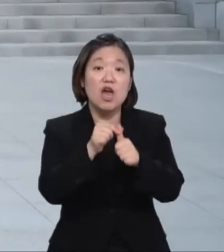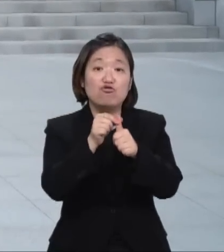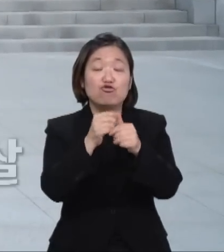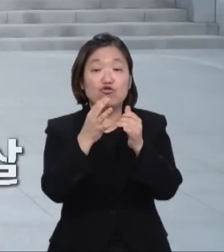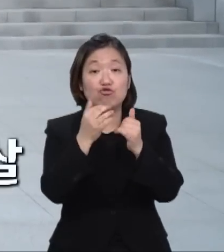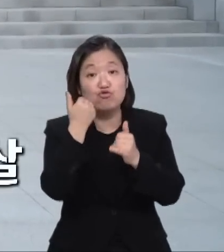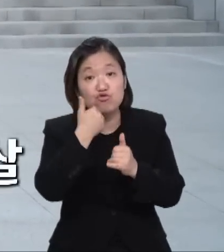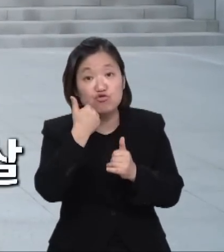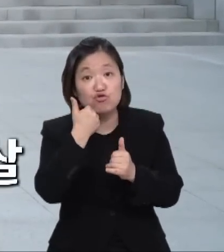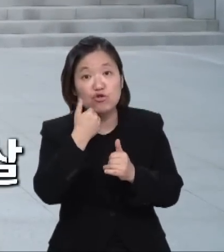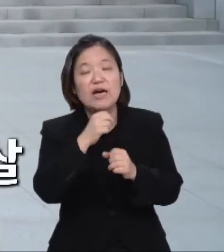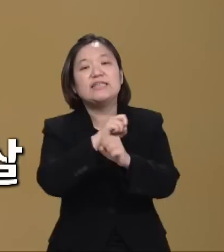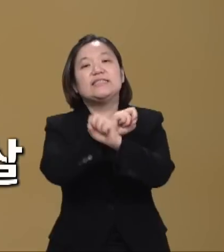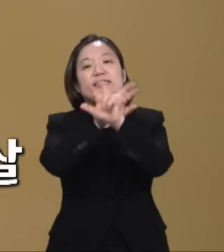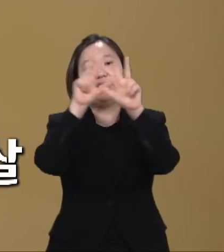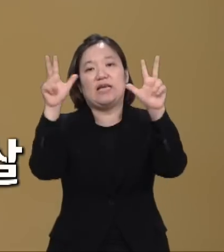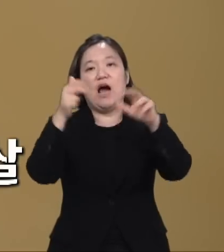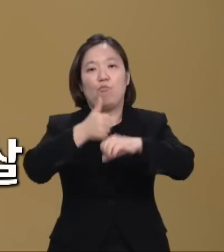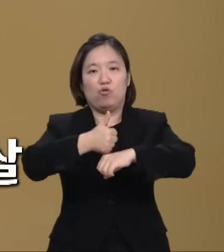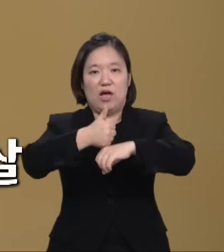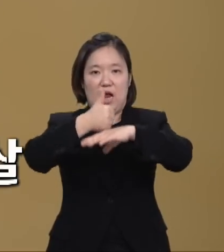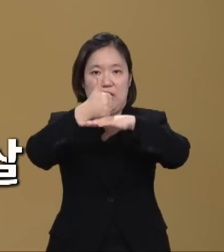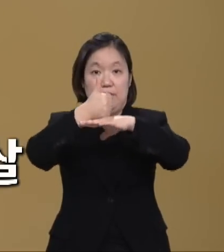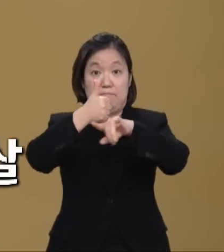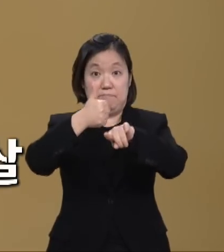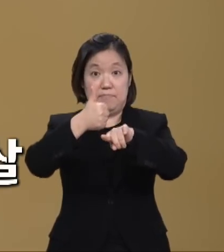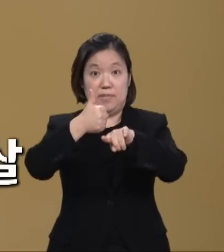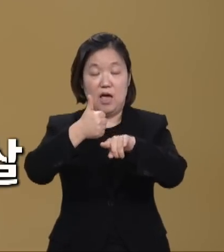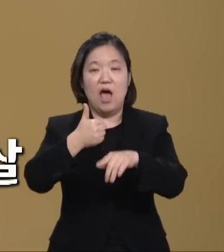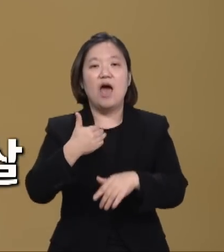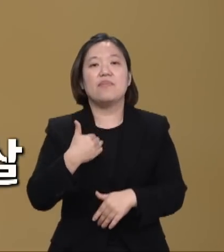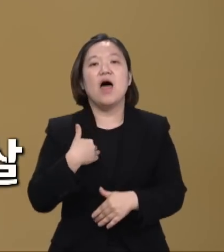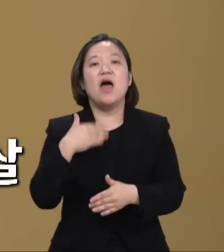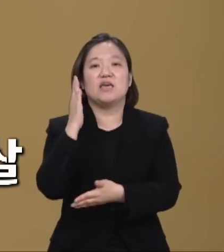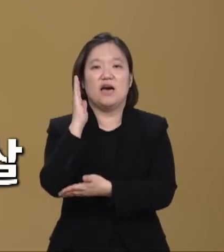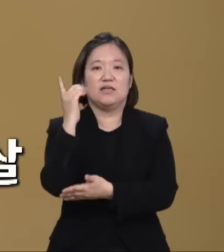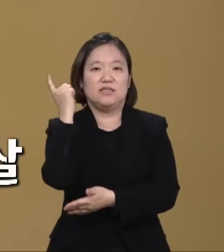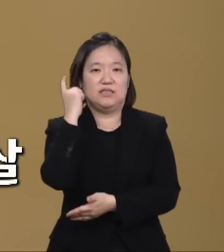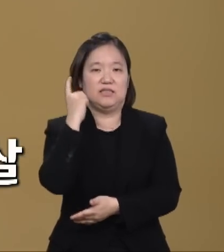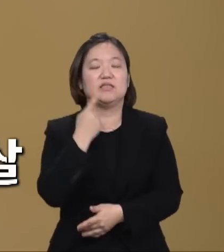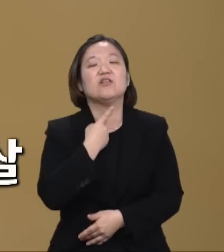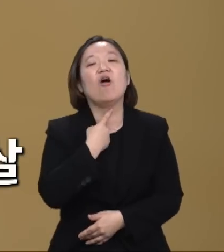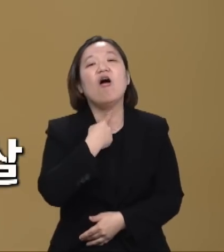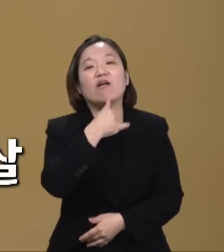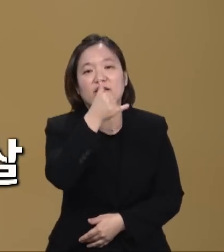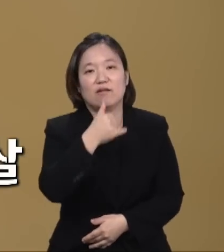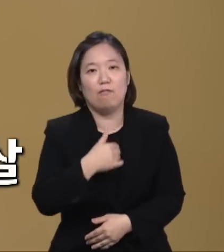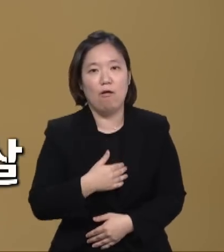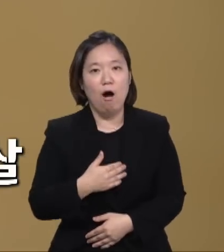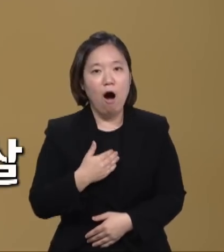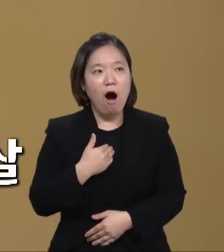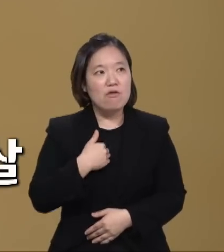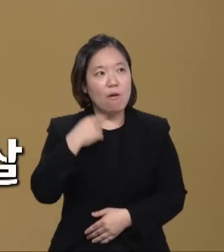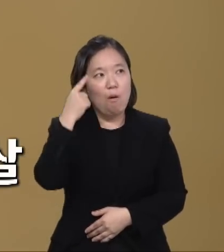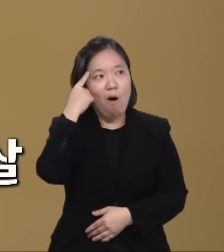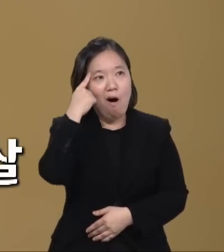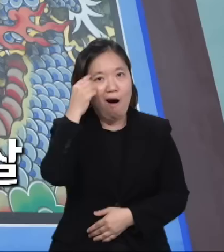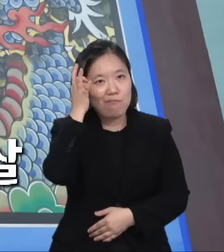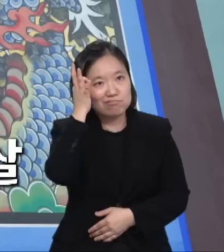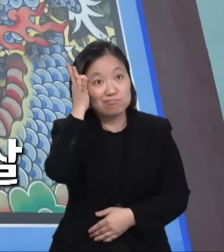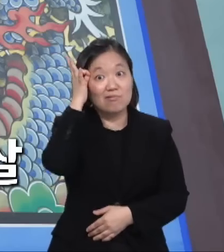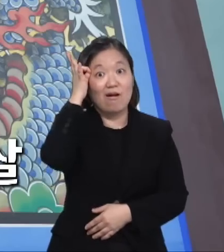바로 지장보살님이시다라는 불교서라가 있어요 그 생각이 저는 머리에 싹 스치는